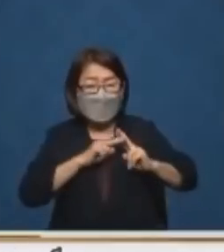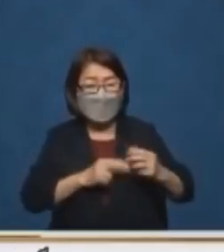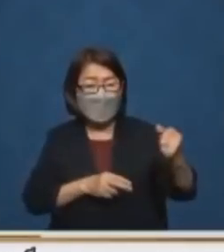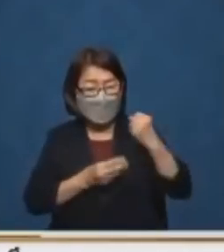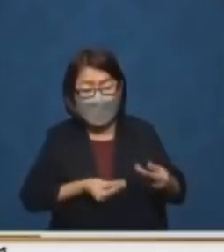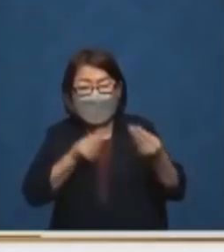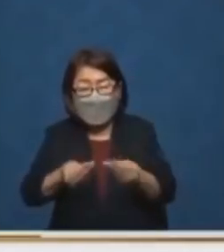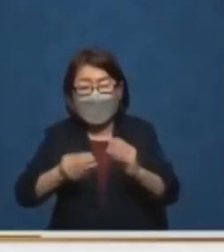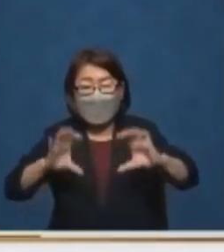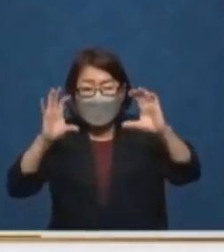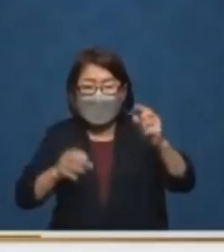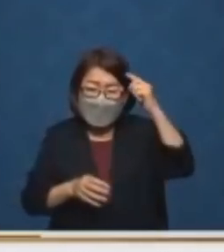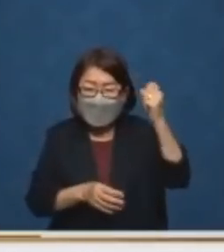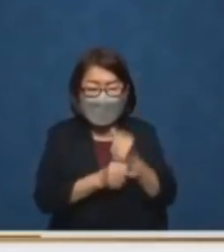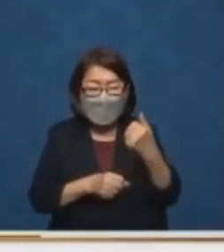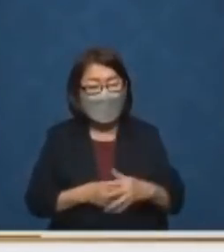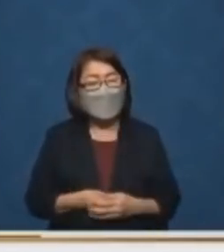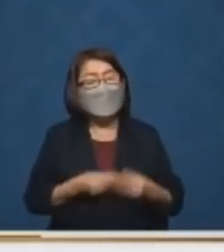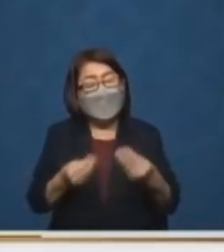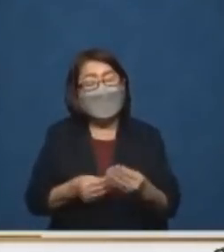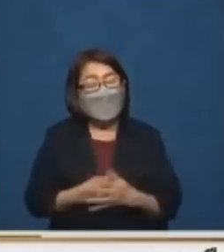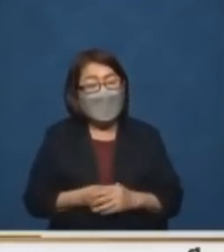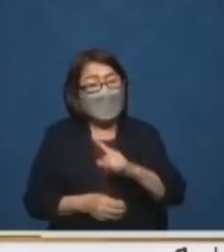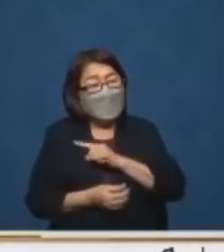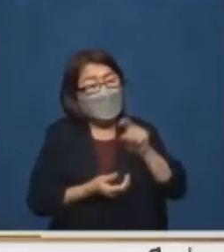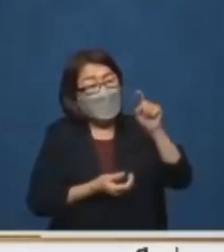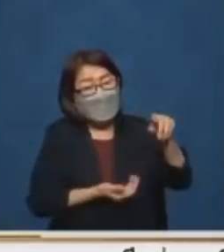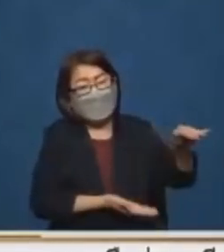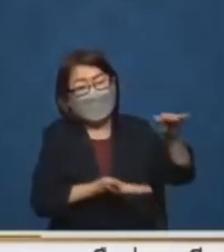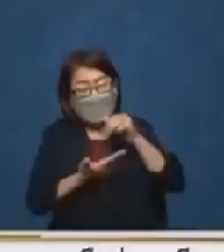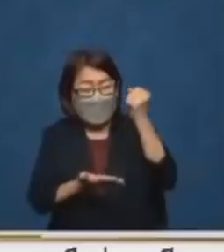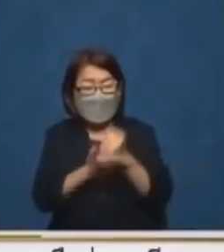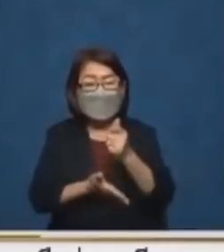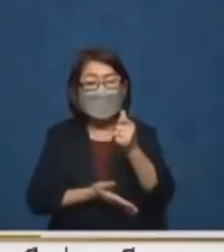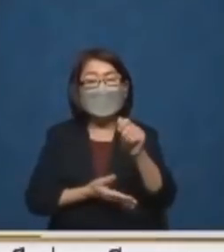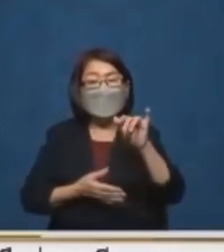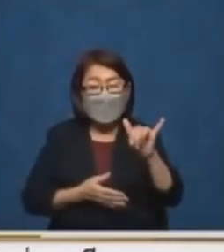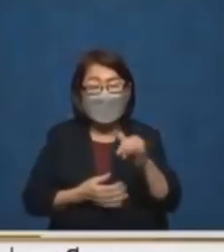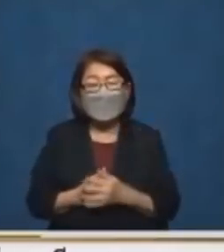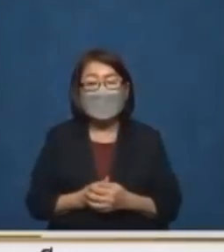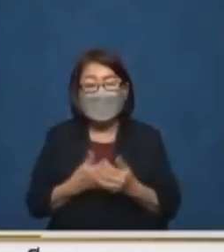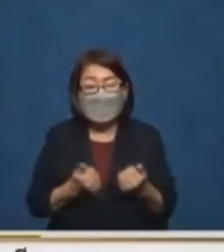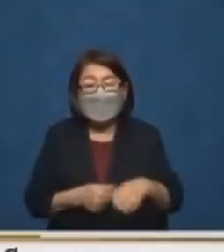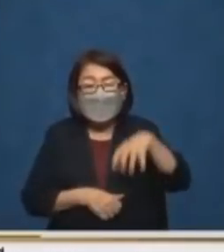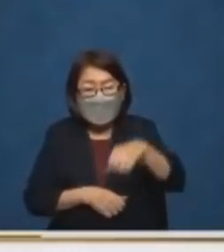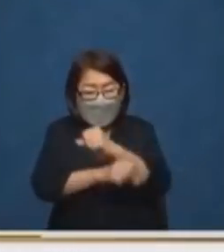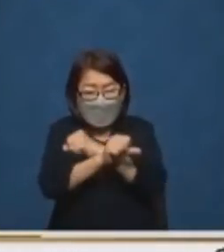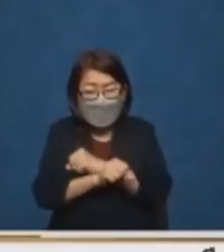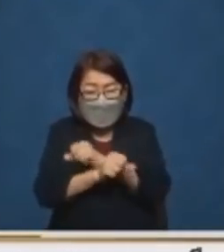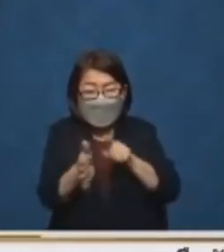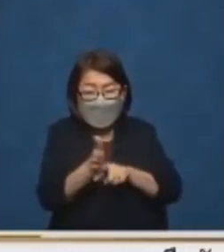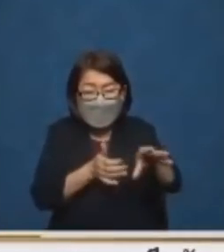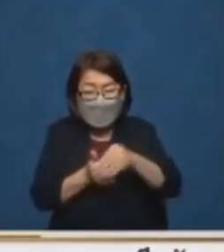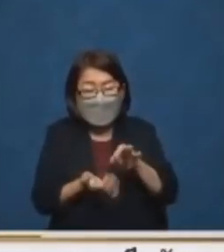เป็ผู้นำเินการนำเข้า ขึนเธอเบยญญาและสำนักอ.ย. ซึ่งกมควบคมโลกได้ซือไปแล้ว 18.